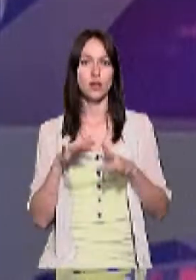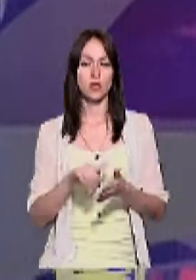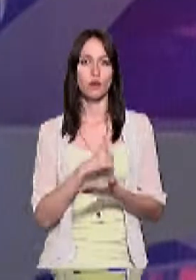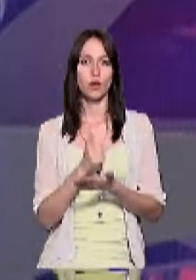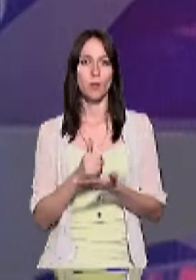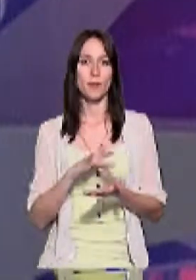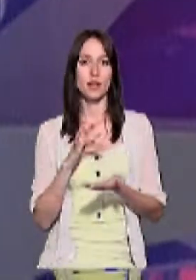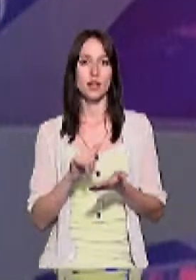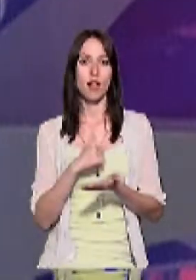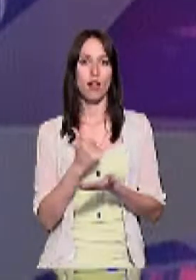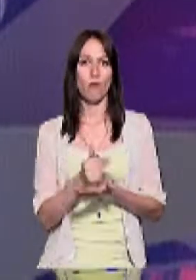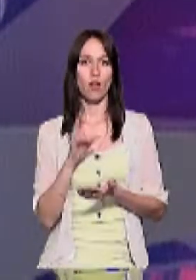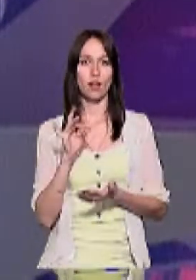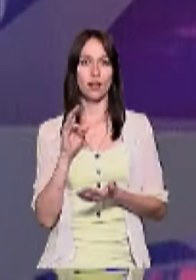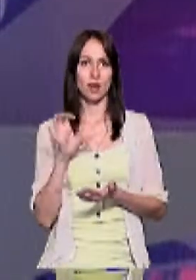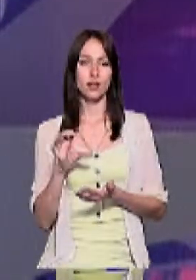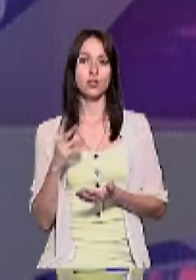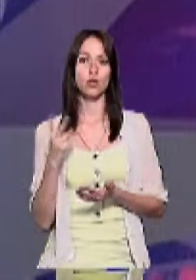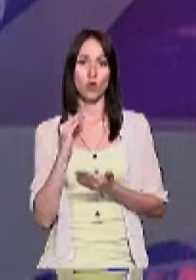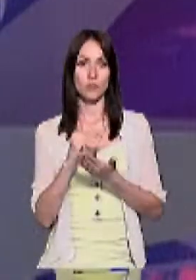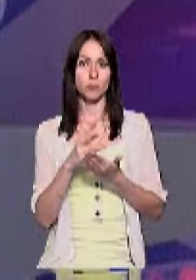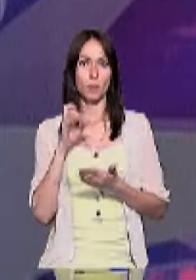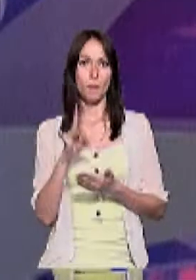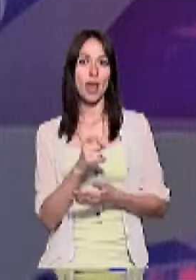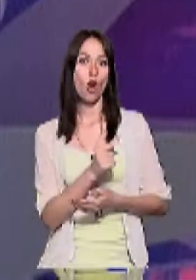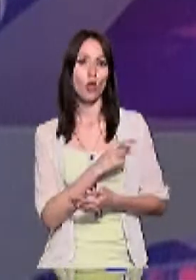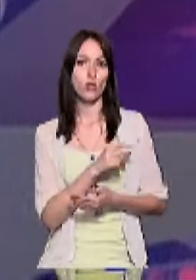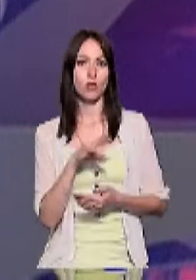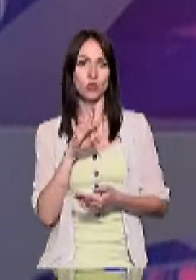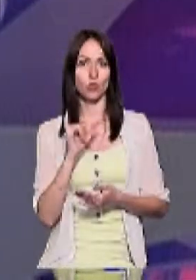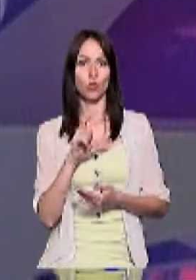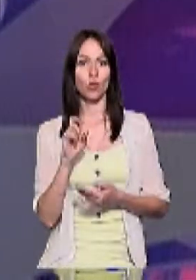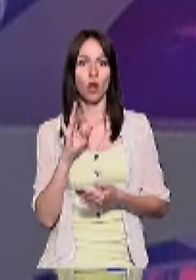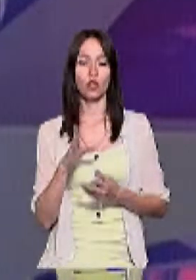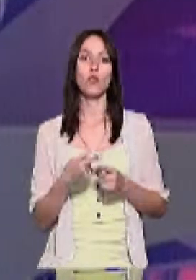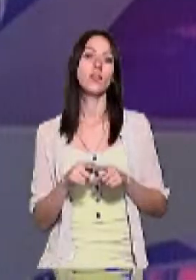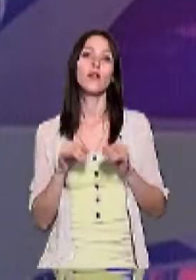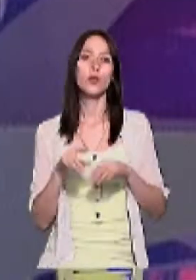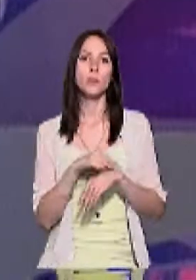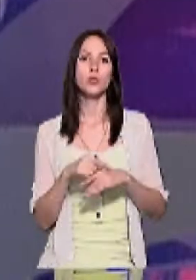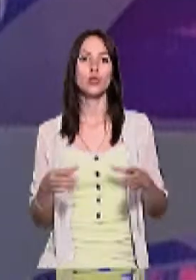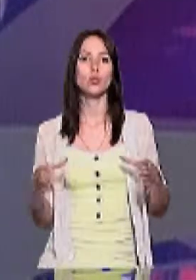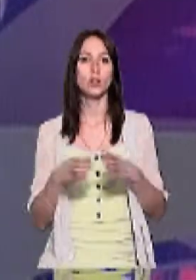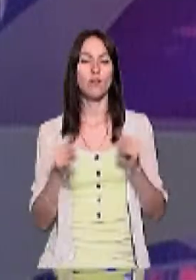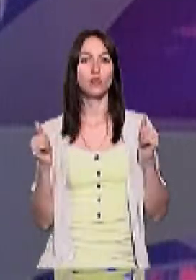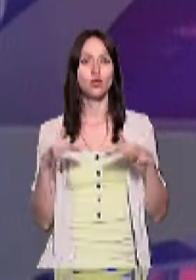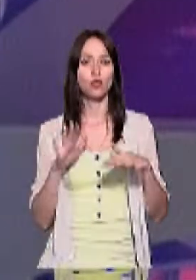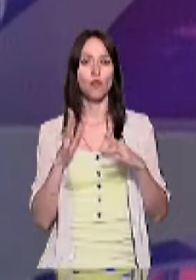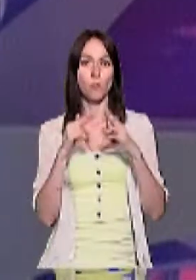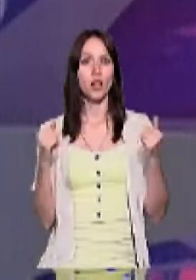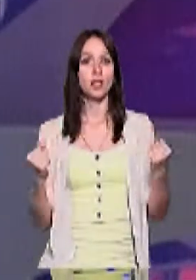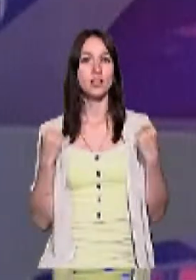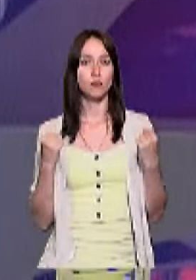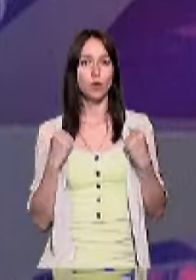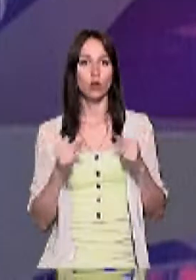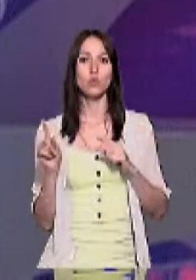міський голова Харкова Геннадій Кернес, другий у списку мер Одеси Геннадій Труханов. Так вирішили під час об'єднавчого з'їзду у Палаці